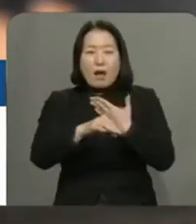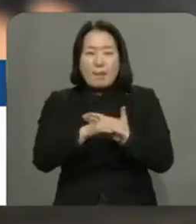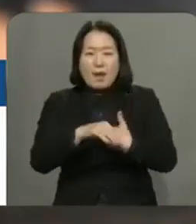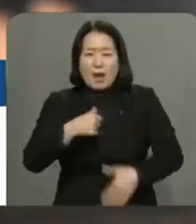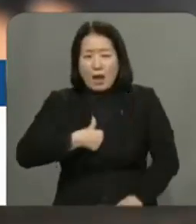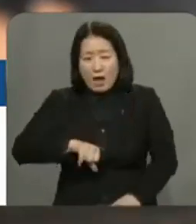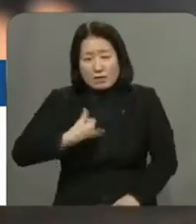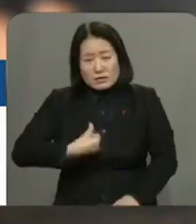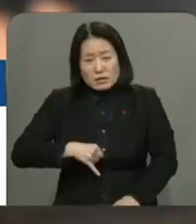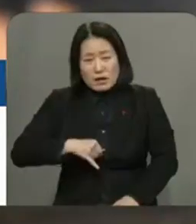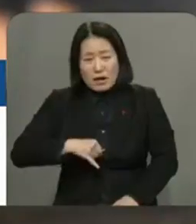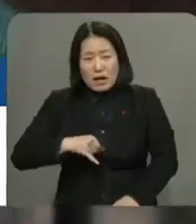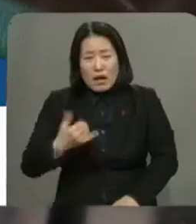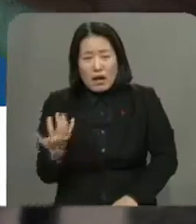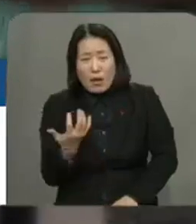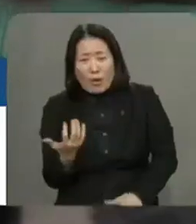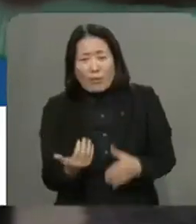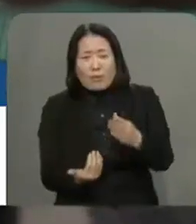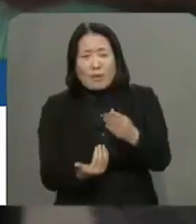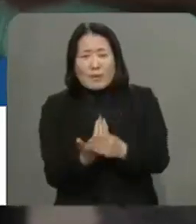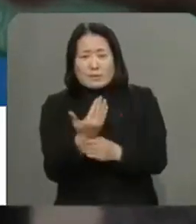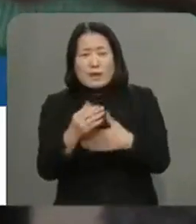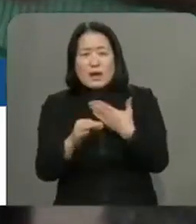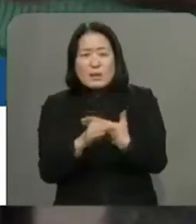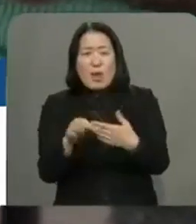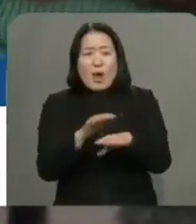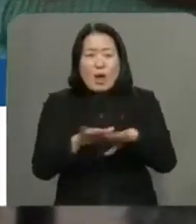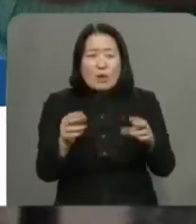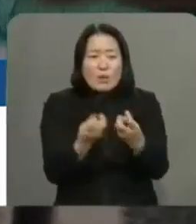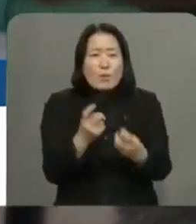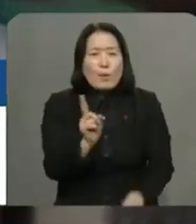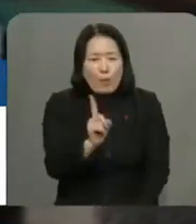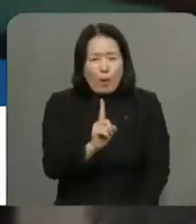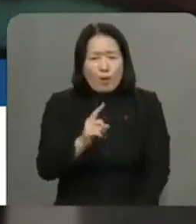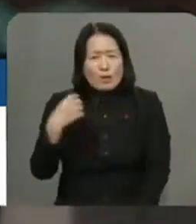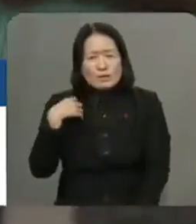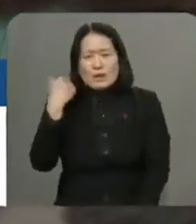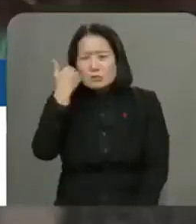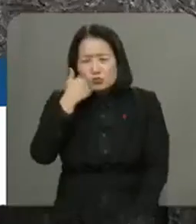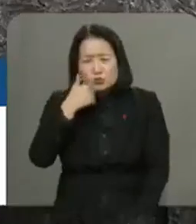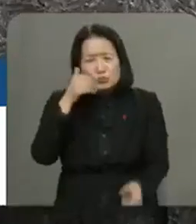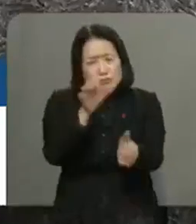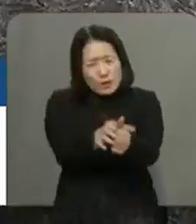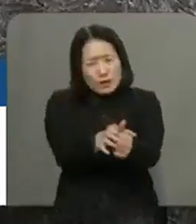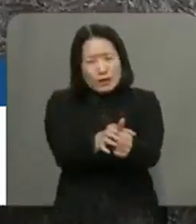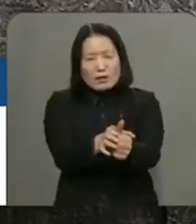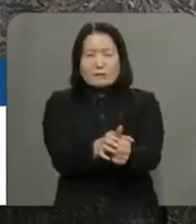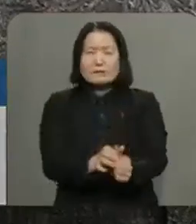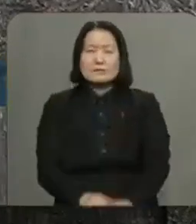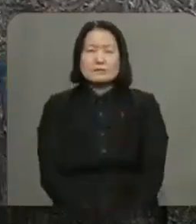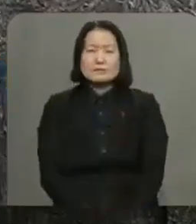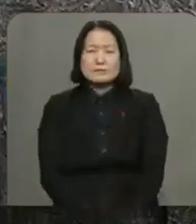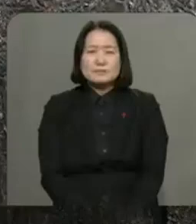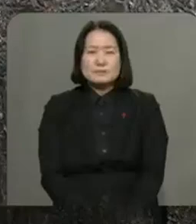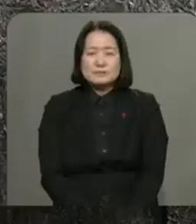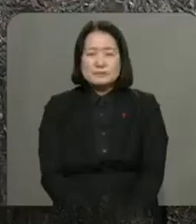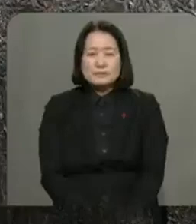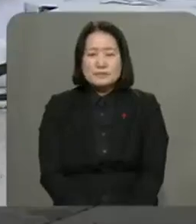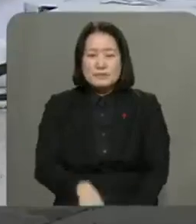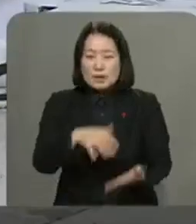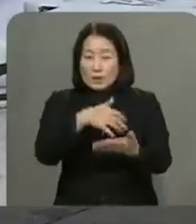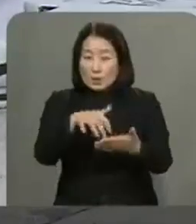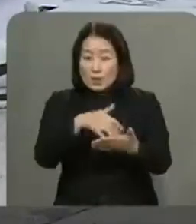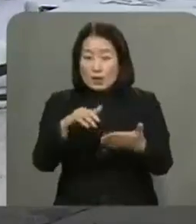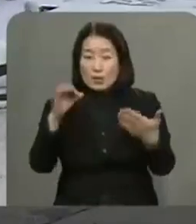잘못되면 그걸 어떻게 해결을 해 줄 거고 어떠한 책임은 뭐 책임을 저질 거냐 질병관리 청의 통계를